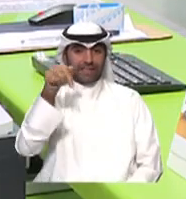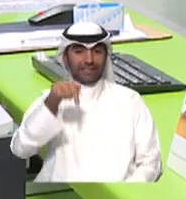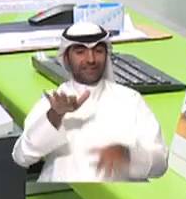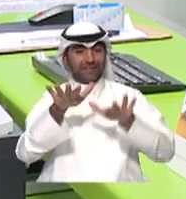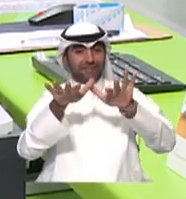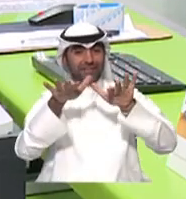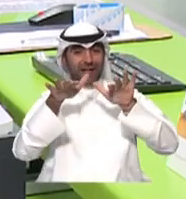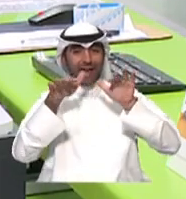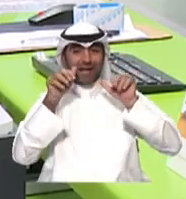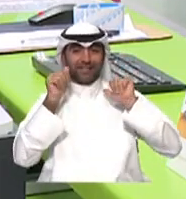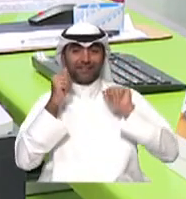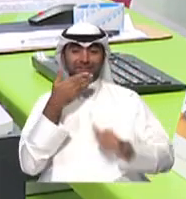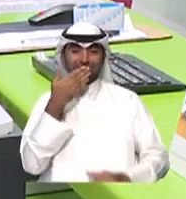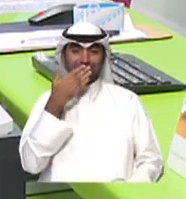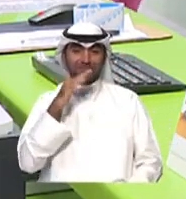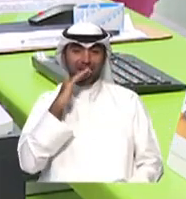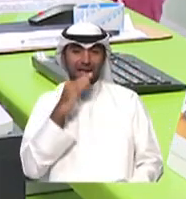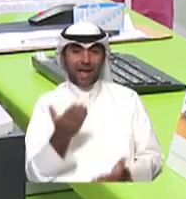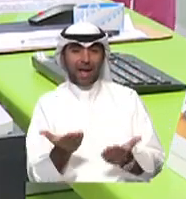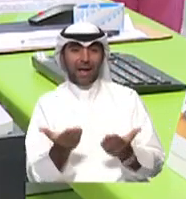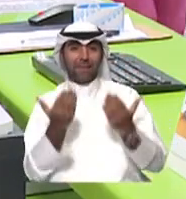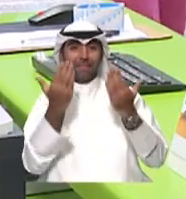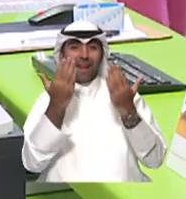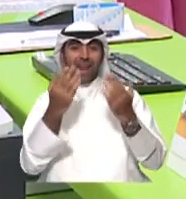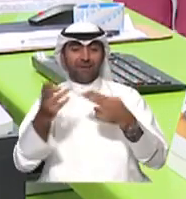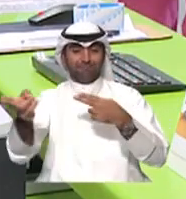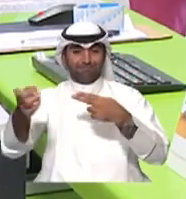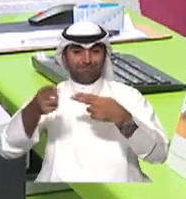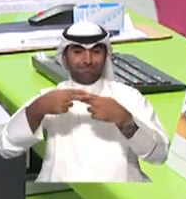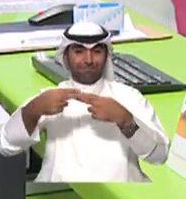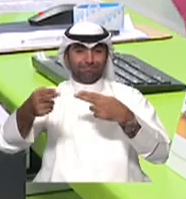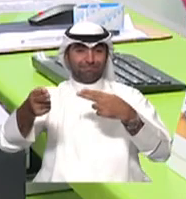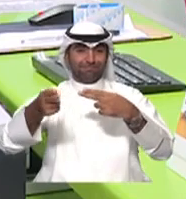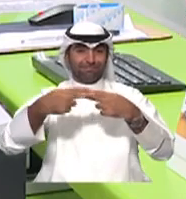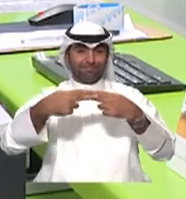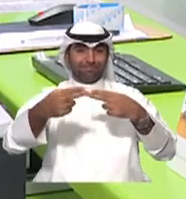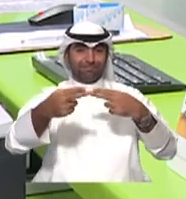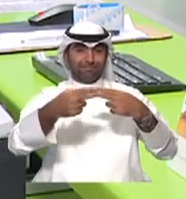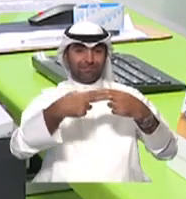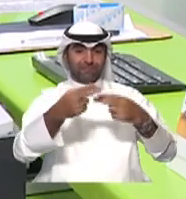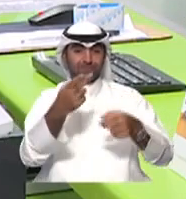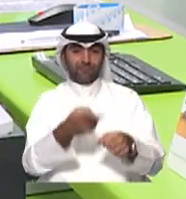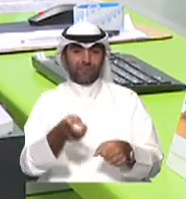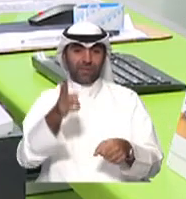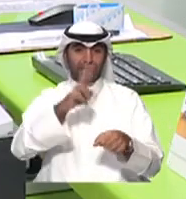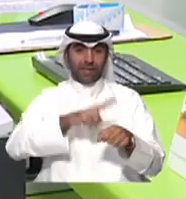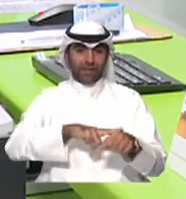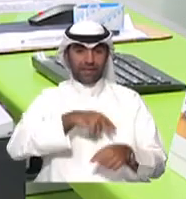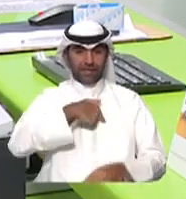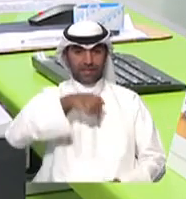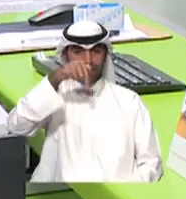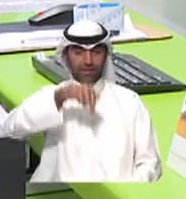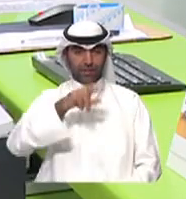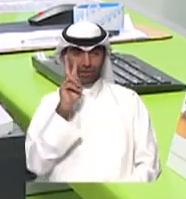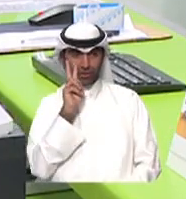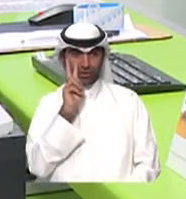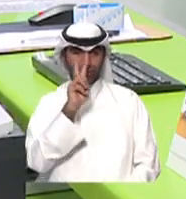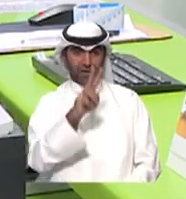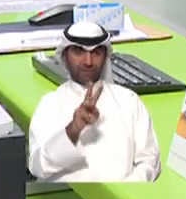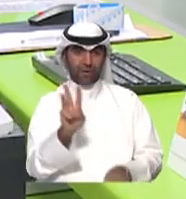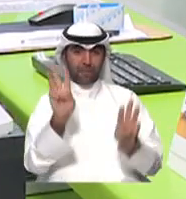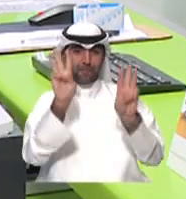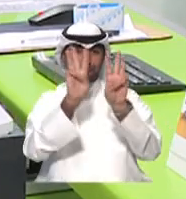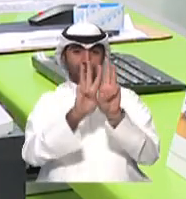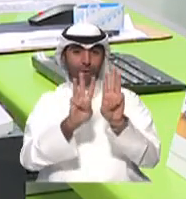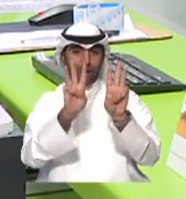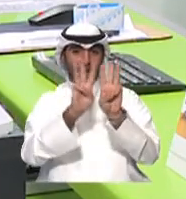انحسار الأعداد، الإقبال الكبير على منصات التطعيم، الجهود الكبيرة الواضحة من خلال الطاقم